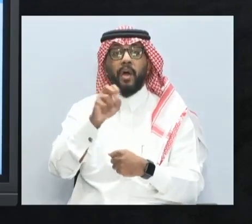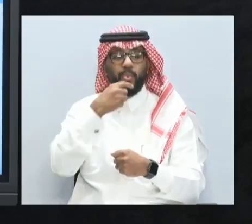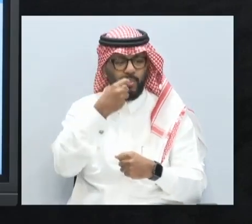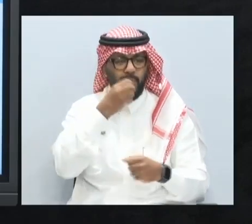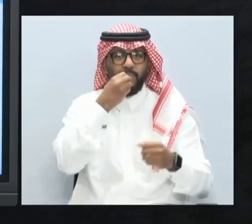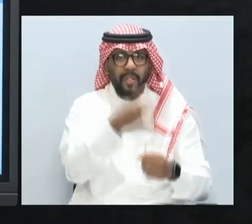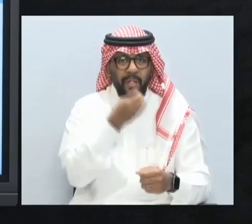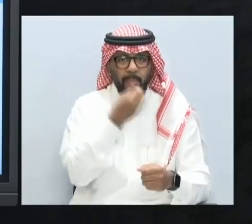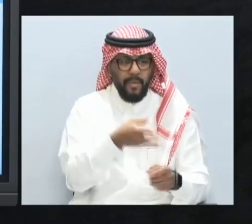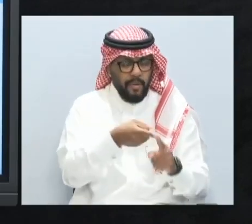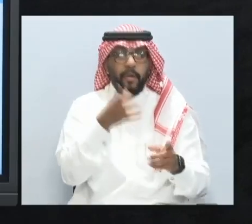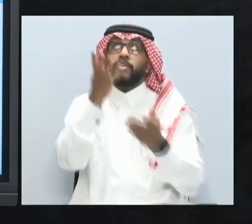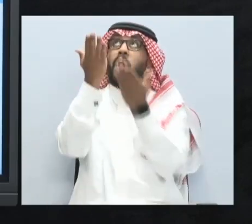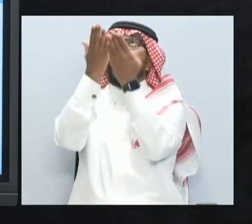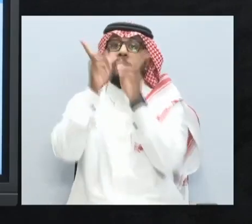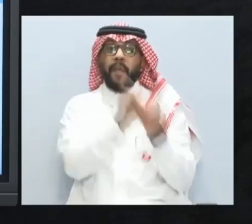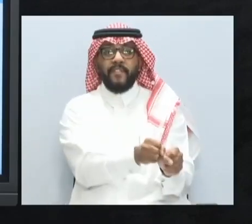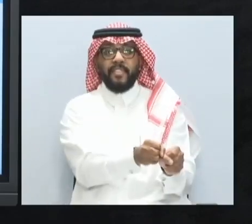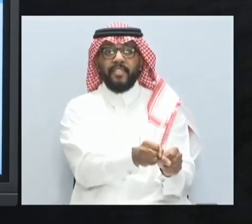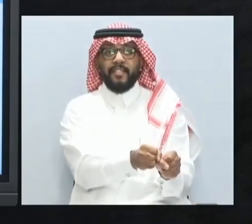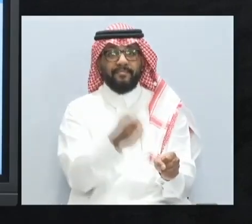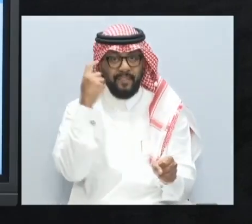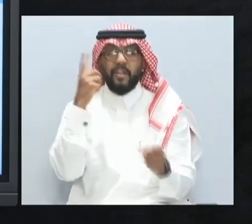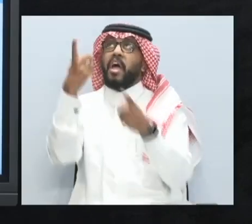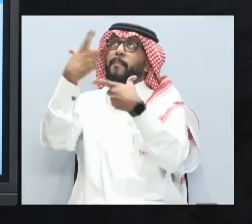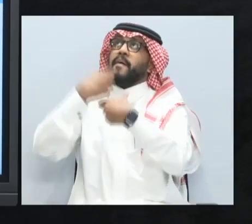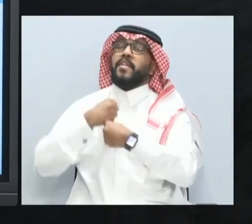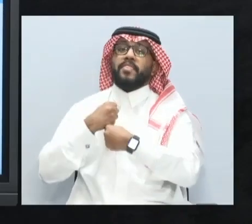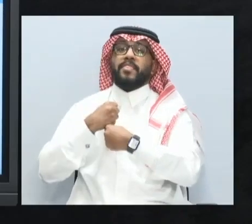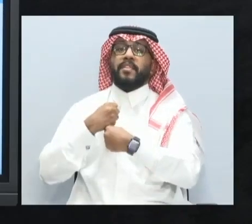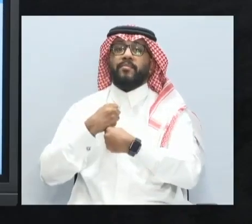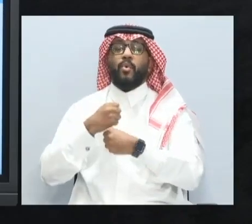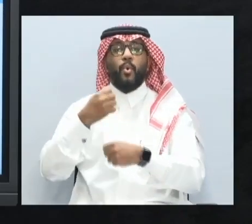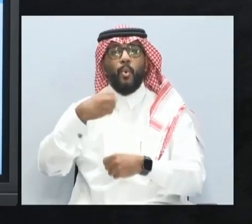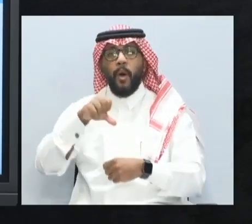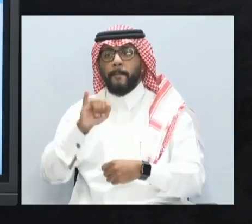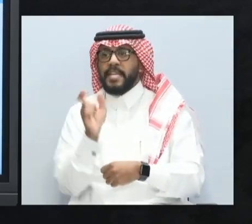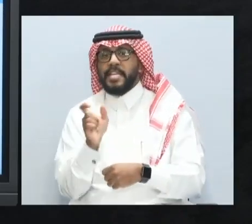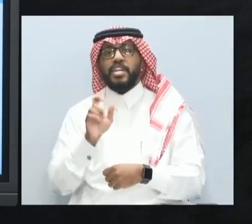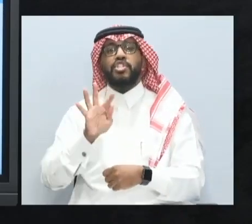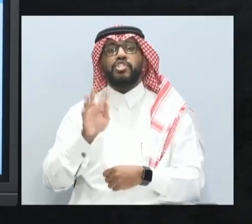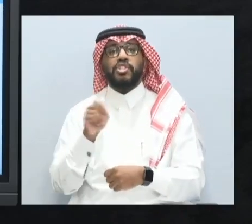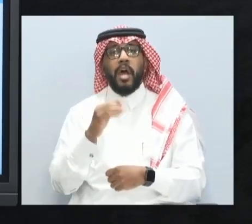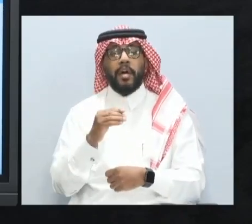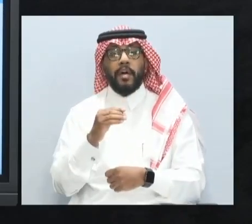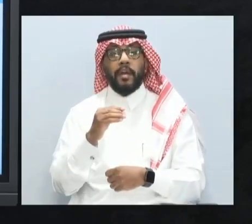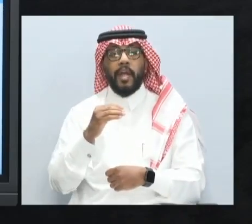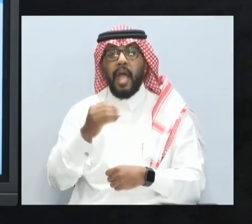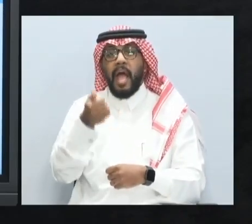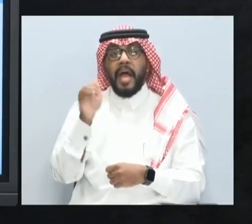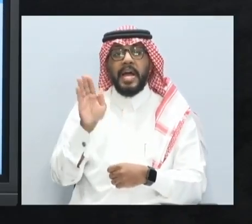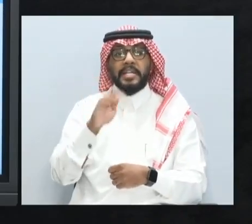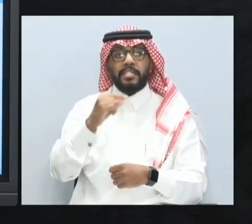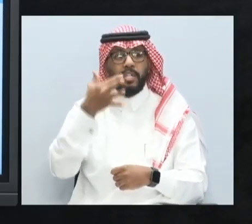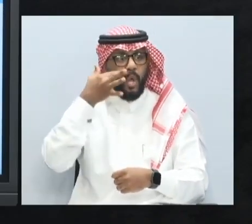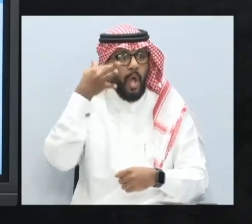العقد السحره ومن شر النفاثات في العقد ومن شر حاسد اذا حسد كل هذه يدل على انها